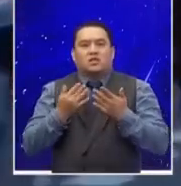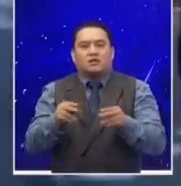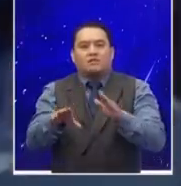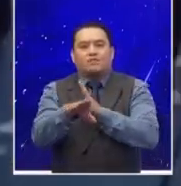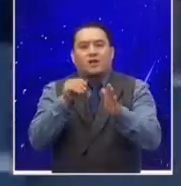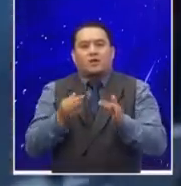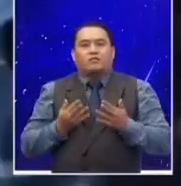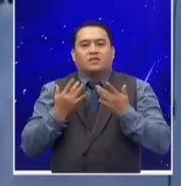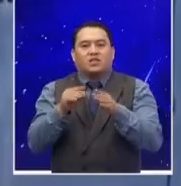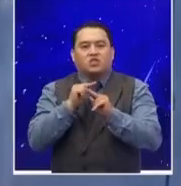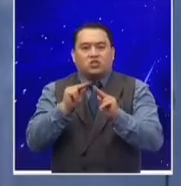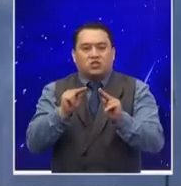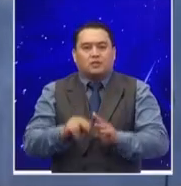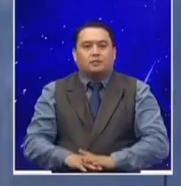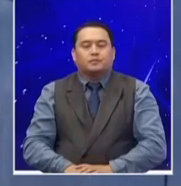честных выборов.